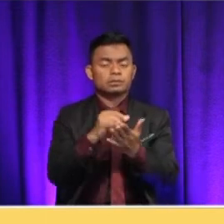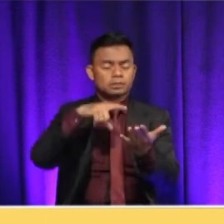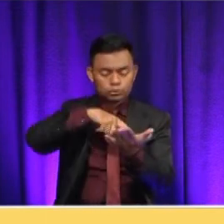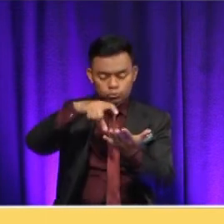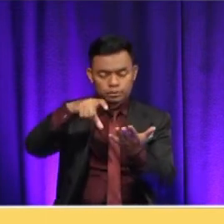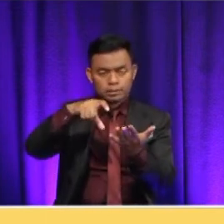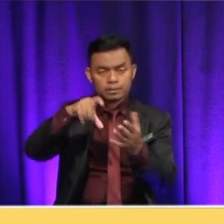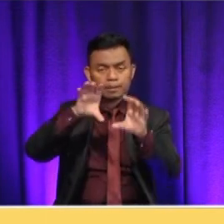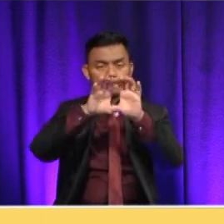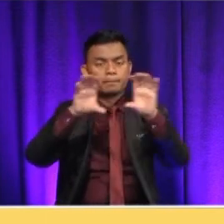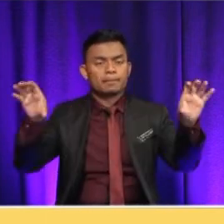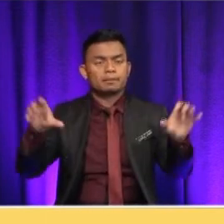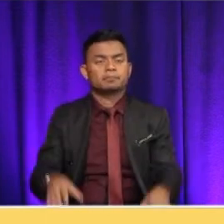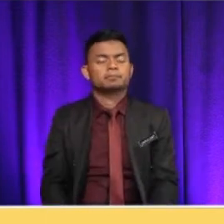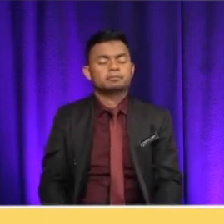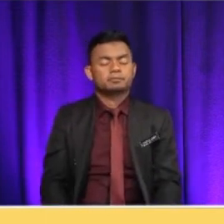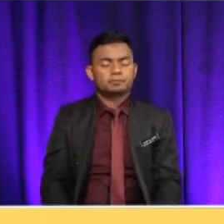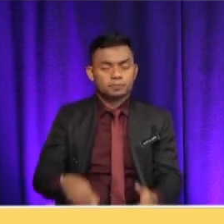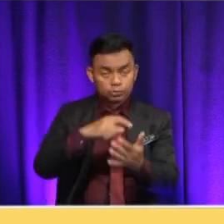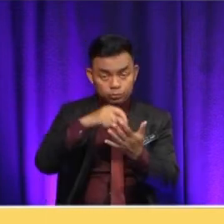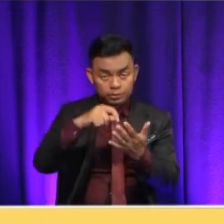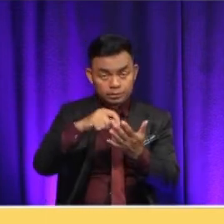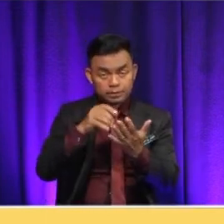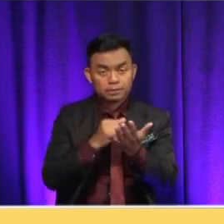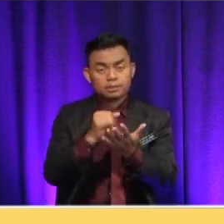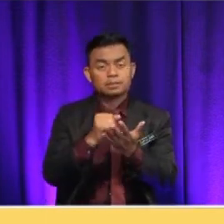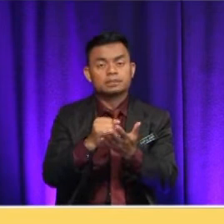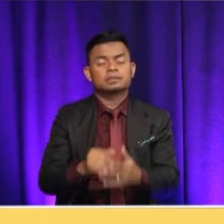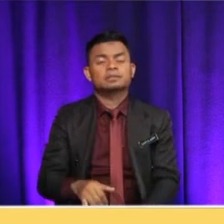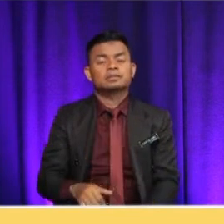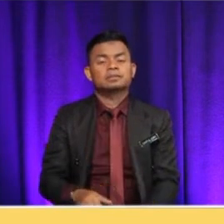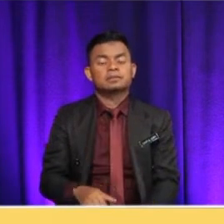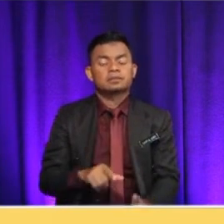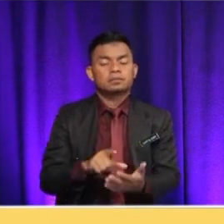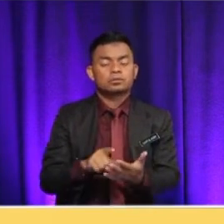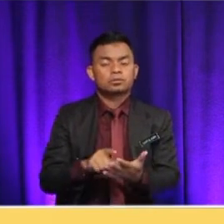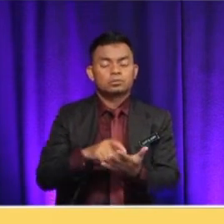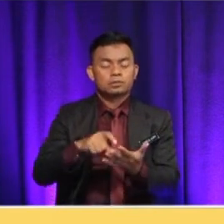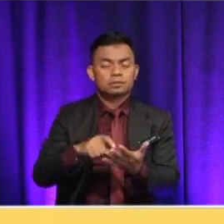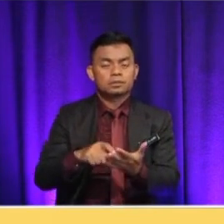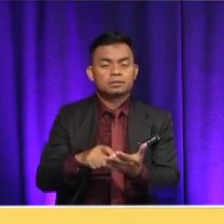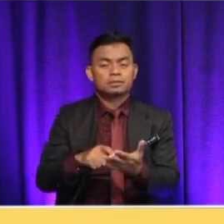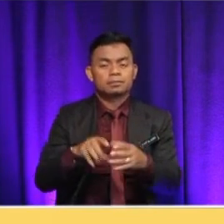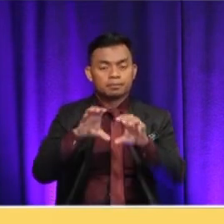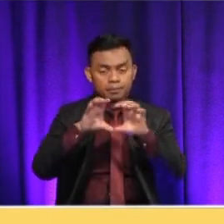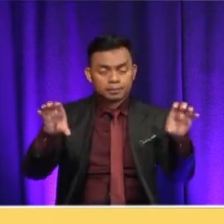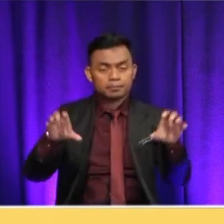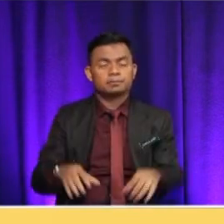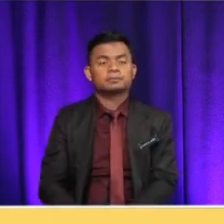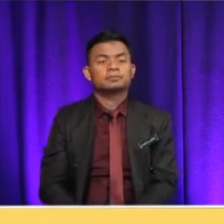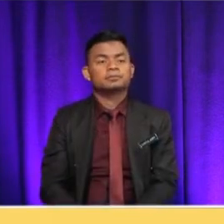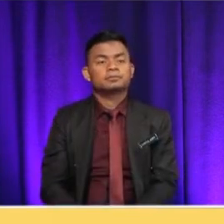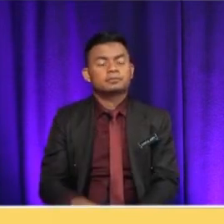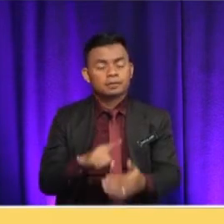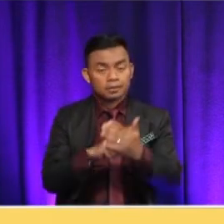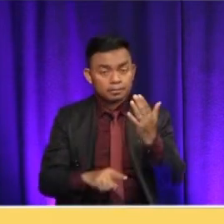Tuliskan jenis lukisan perpaipan berikut. Dia kena kenal pasti. Kalau gambar macam ni, apa jenis dia? Ya.